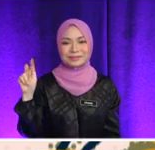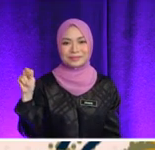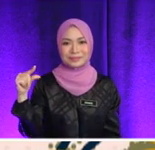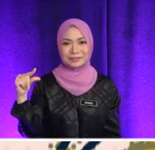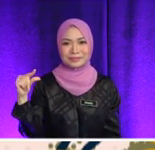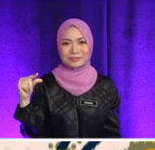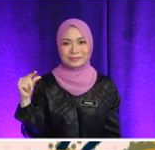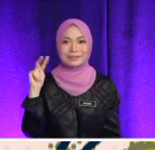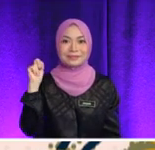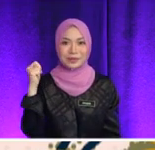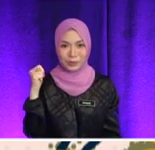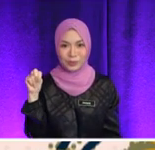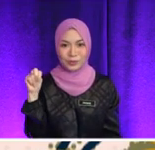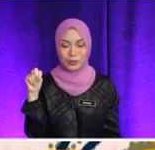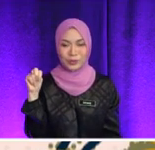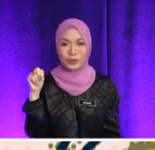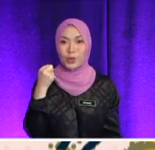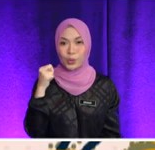dengan jingle